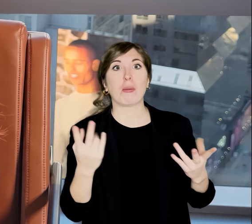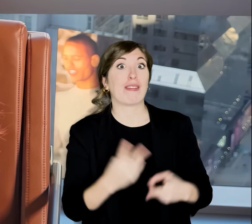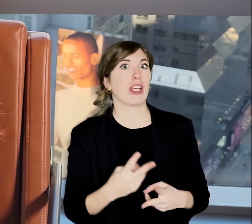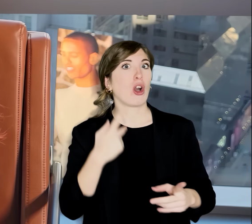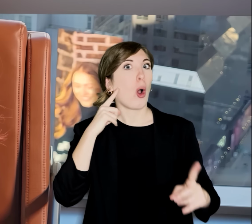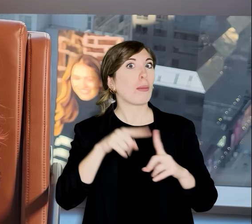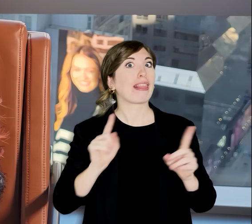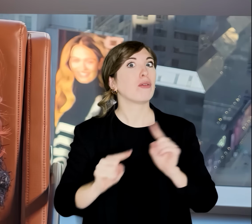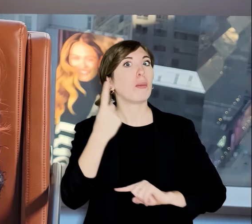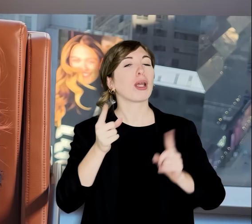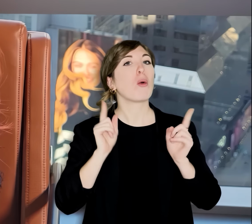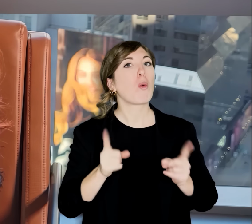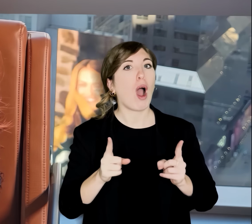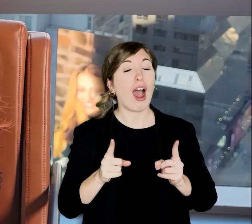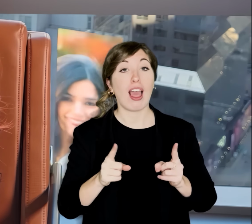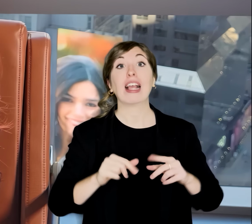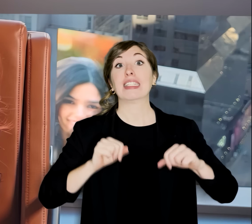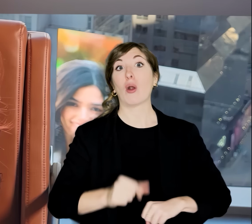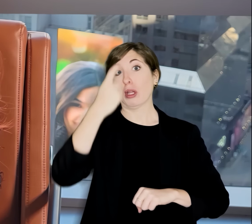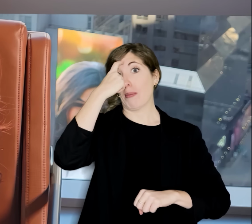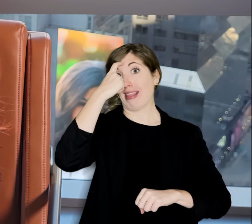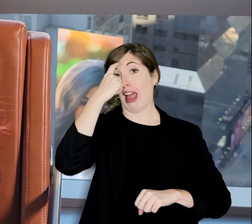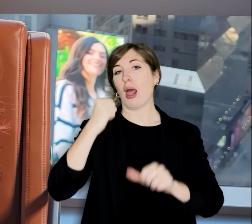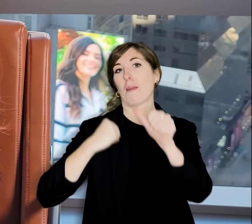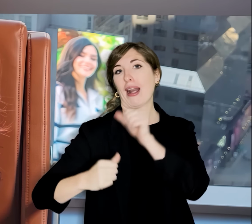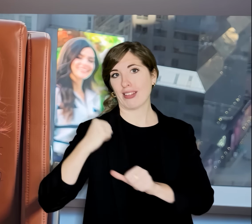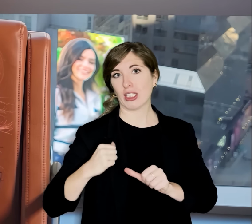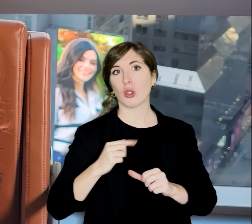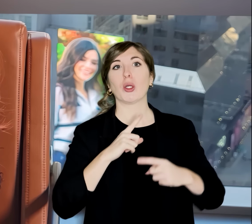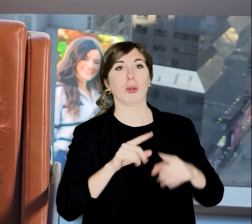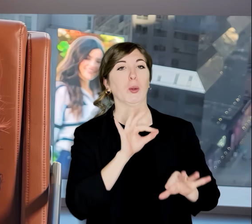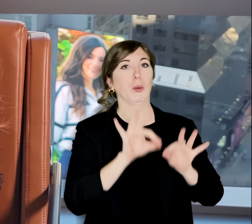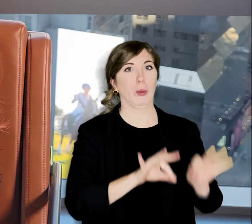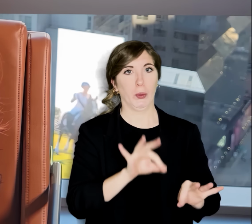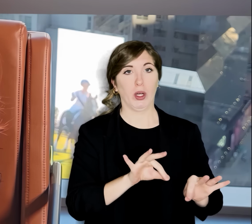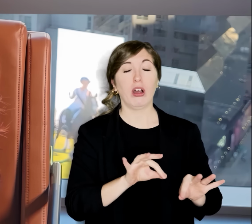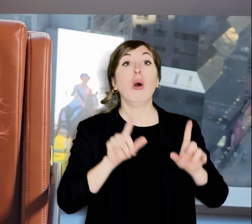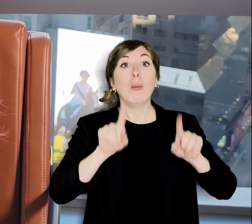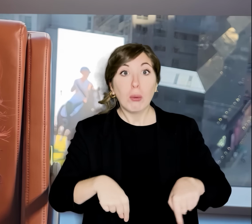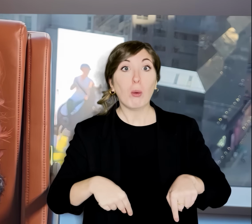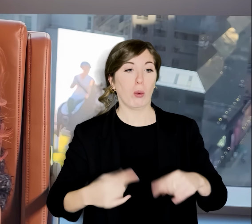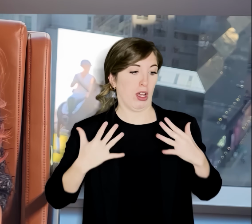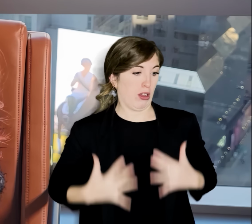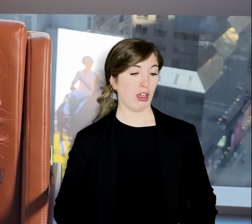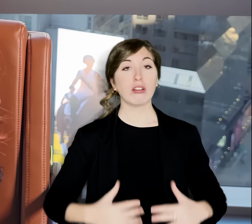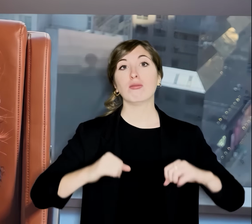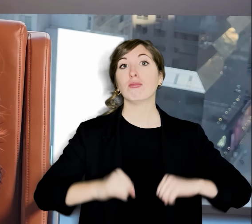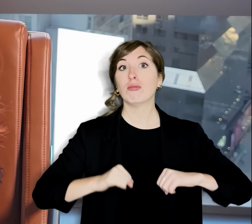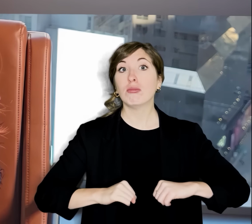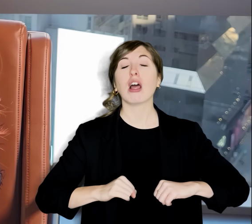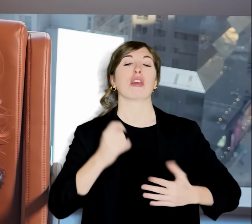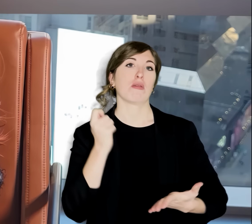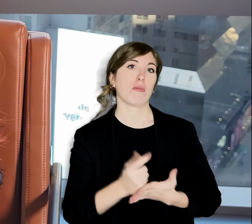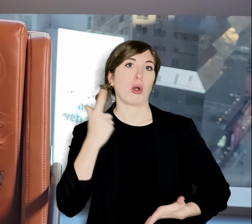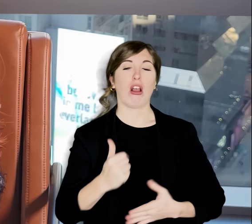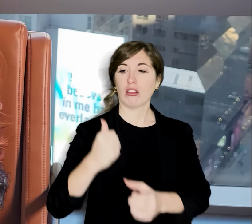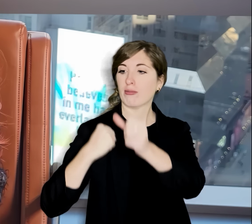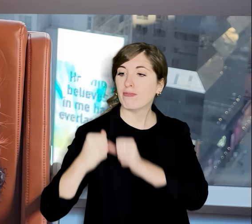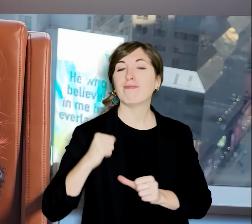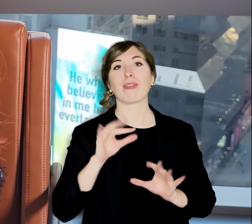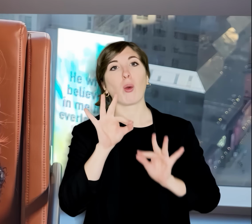la salute mentale così come è importante prevenire e curare anche la nostra salute fisica e non dobbiamo vergognarci delle